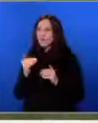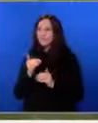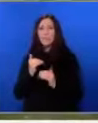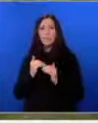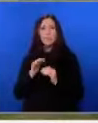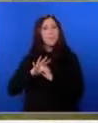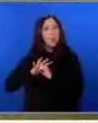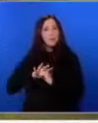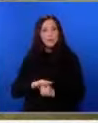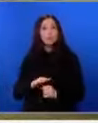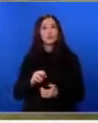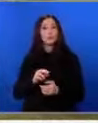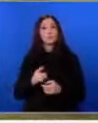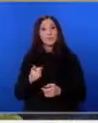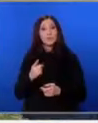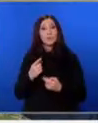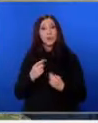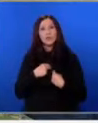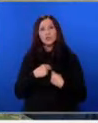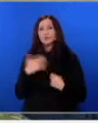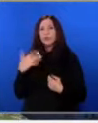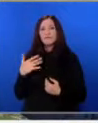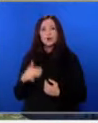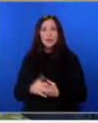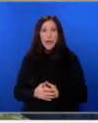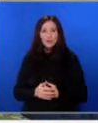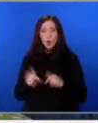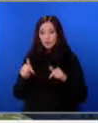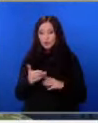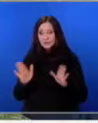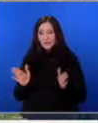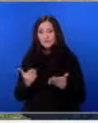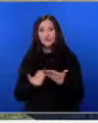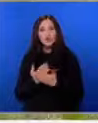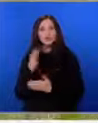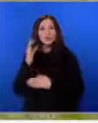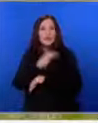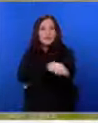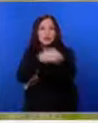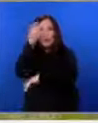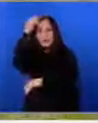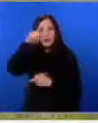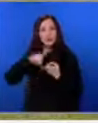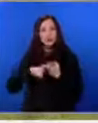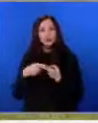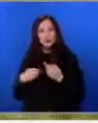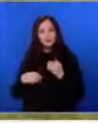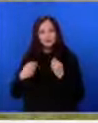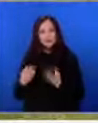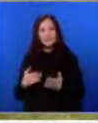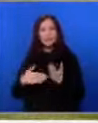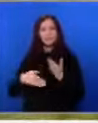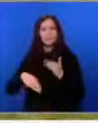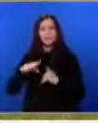Рогачев. Усещането е наистина невероятно. Наистина... От тук започва новата история на България. Клисура дава над